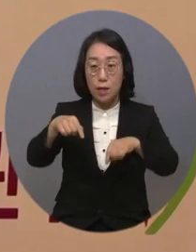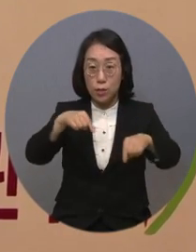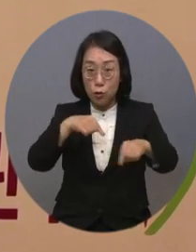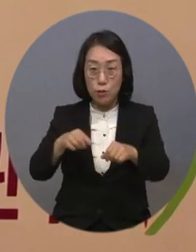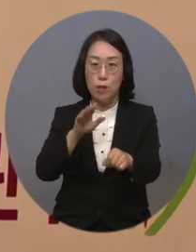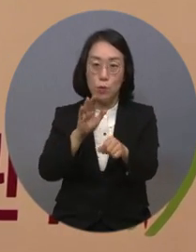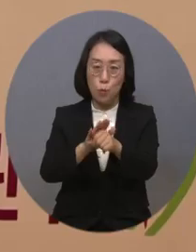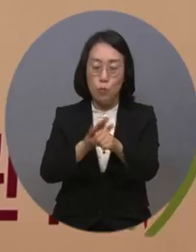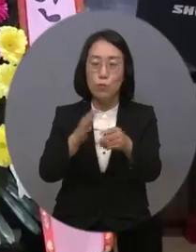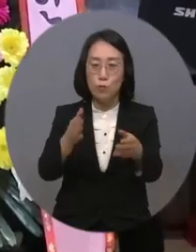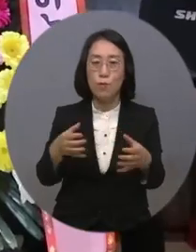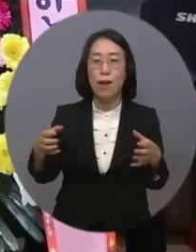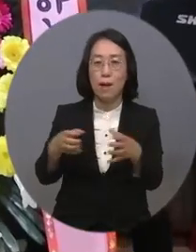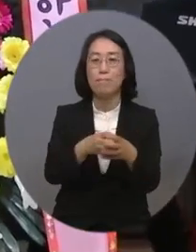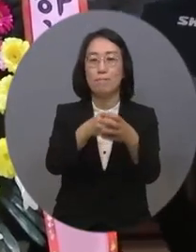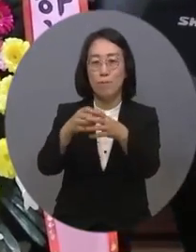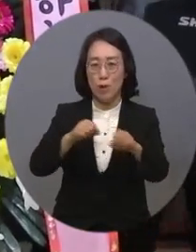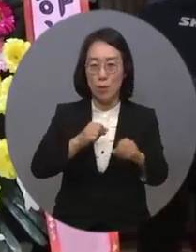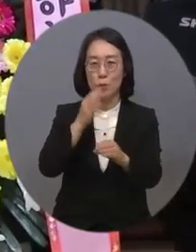활동하고 있습니다.